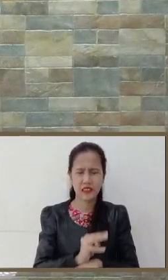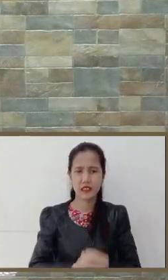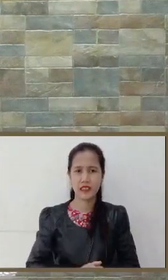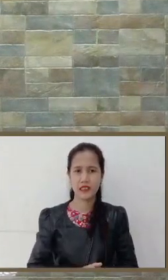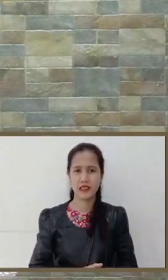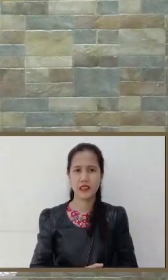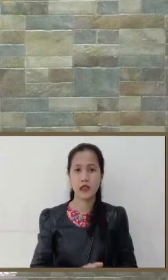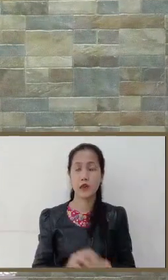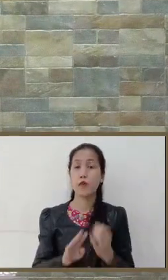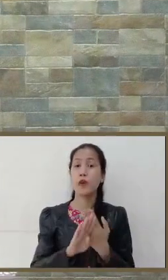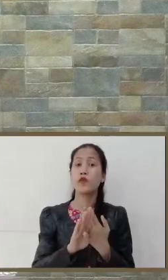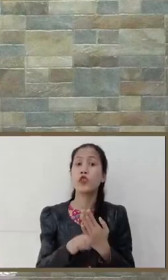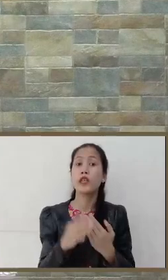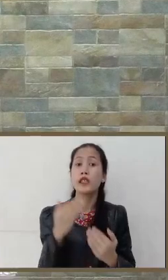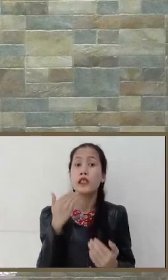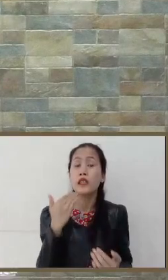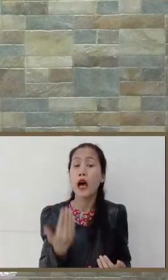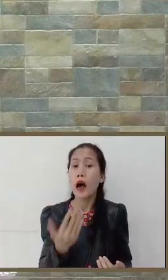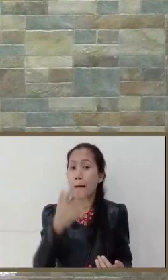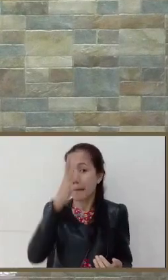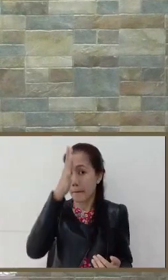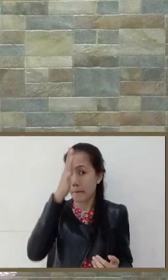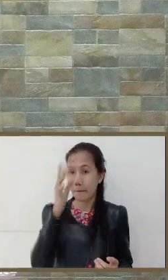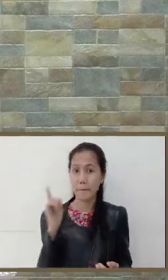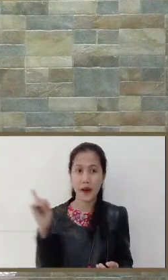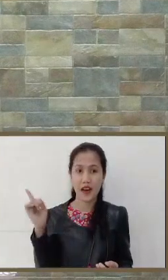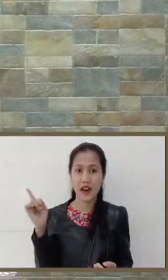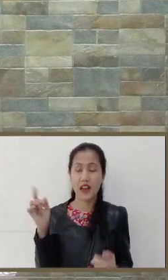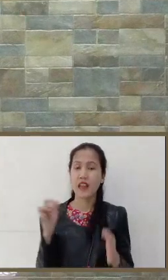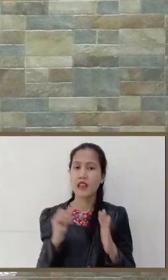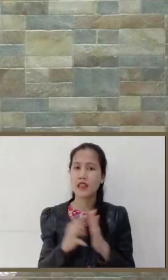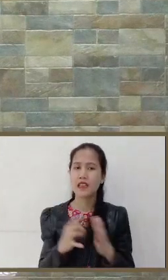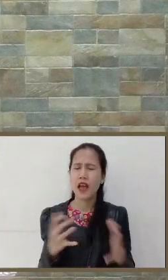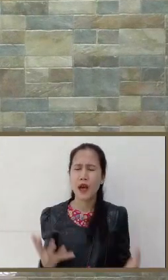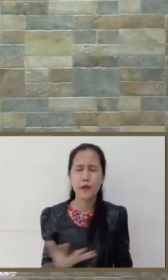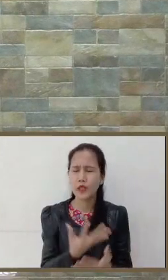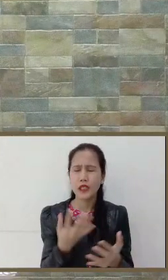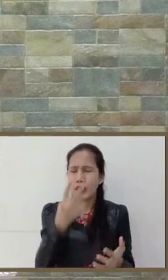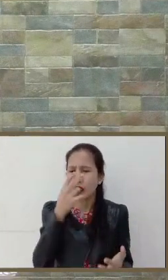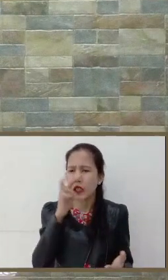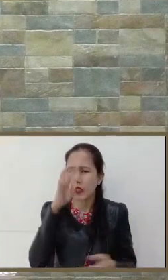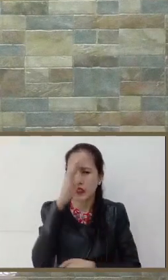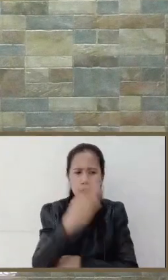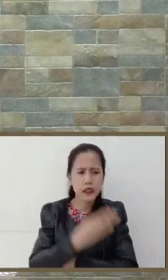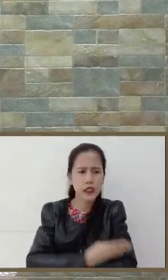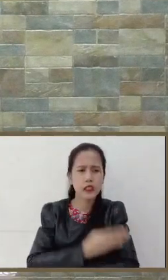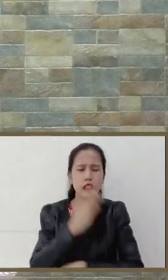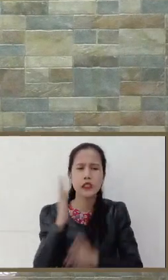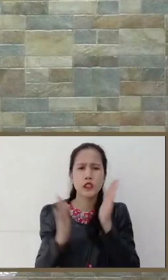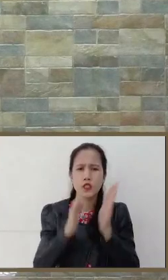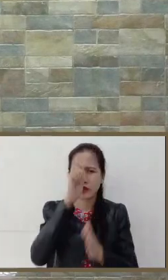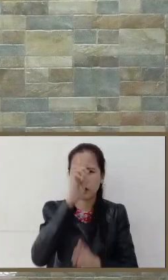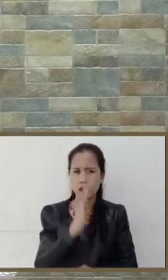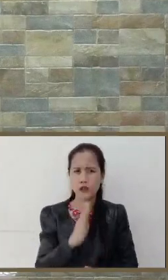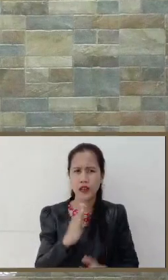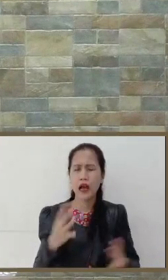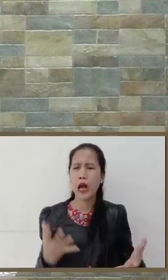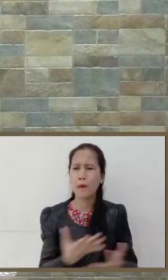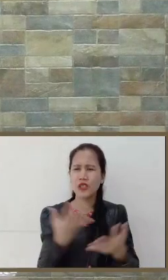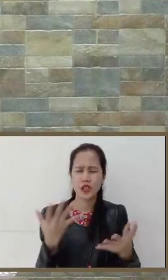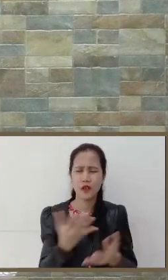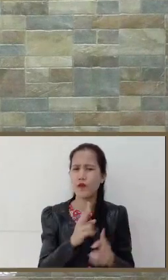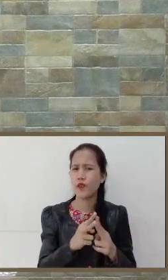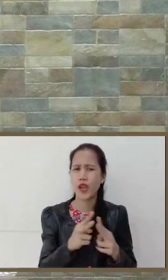siya kunin ng Panginoon, nabanggit niya yung salitang natutuwa ko na sa gawain kayo ng Panginoon. At salamat na meron kayong pastor. Tuwan-tuwa po siya kay pastor.